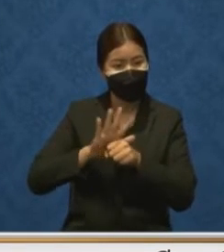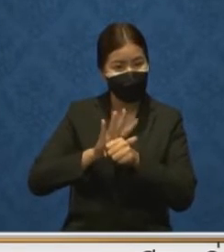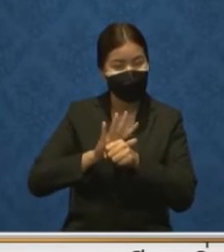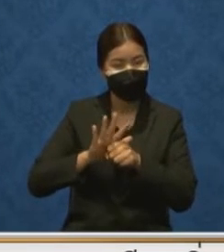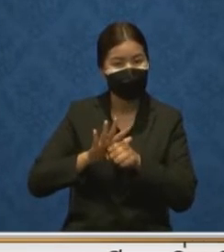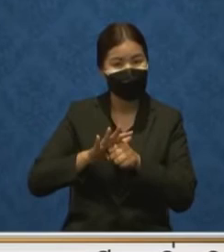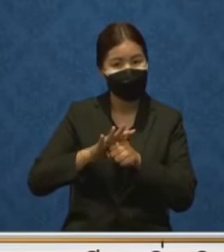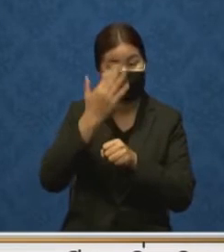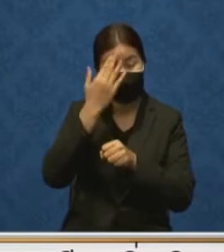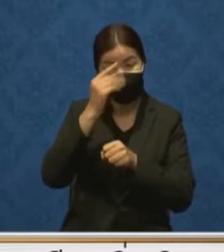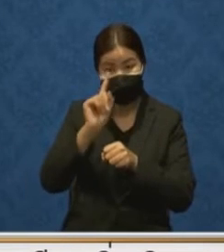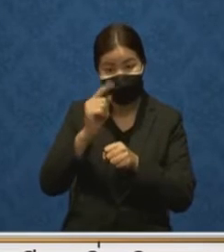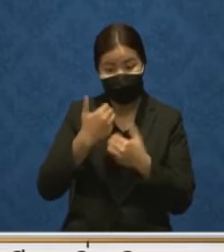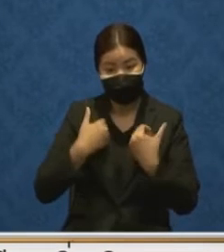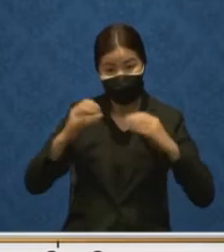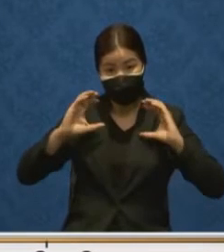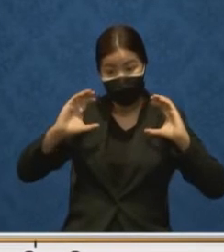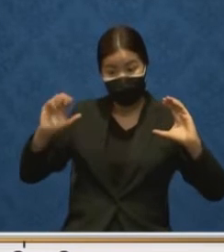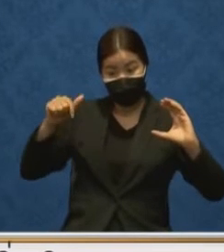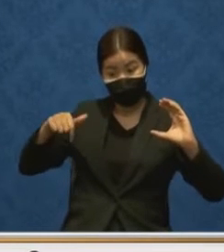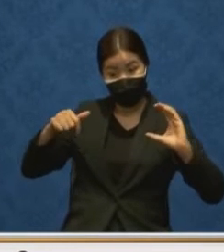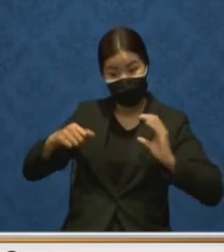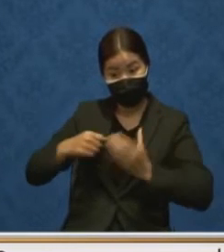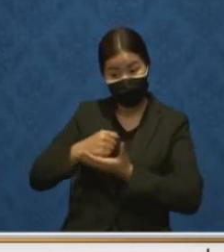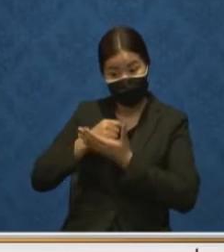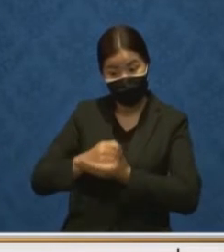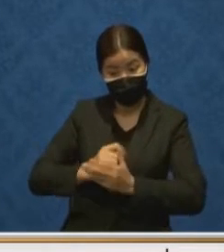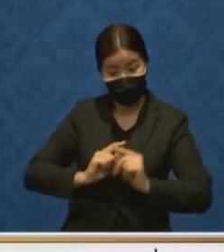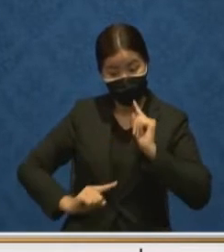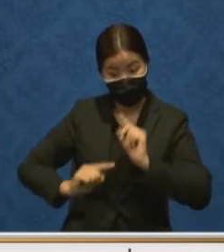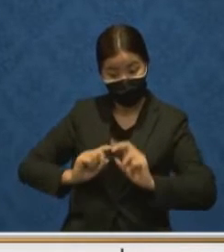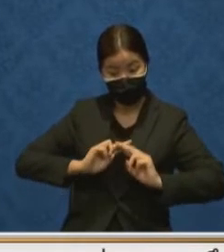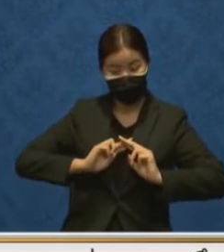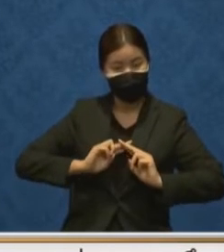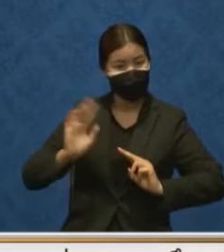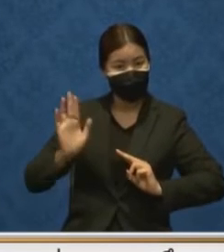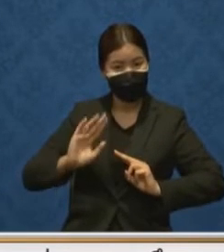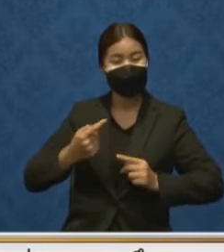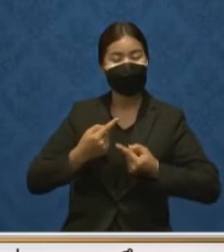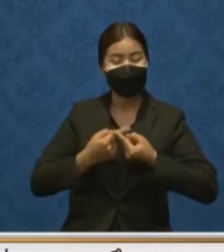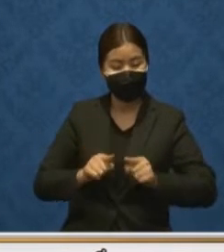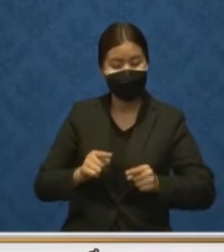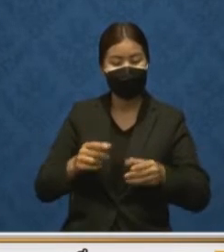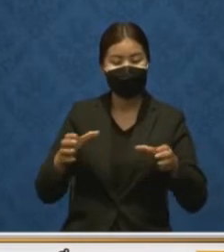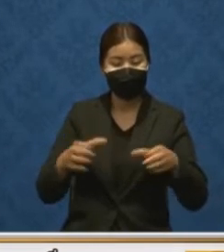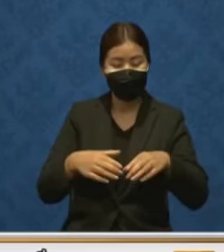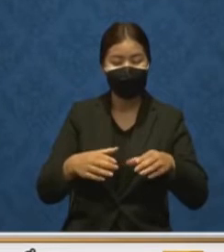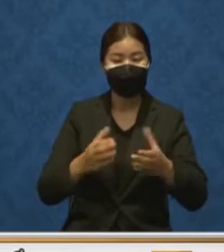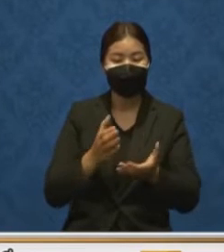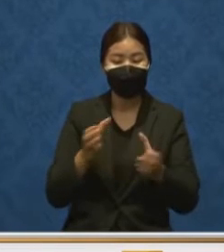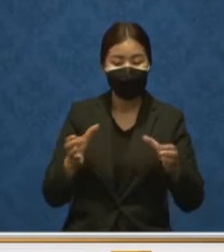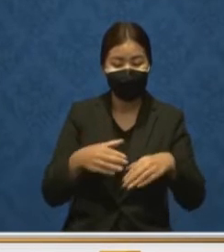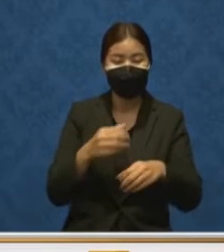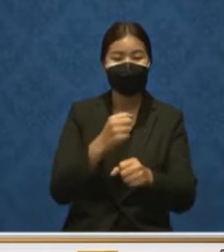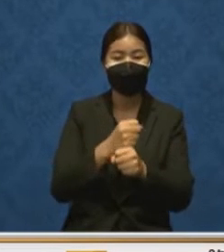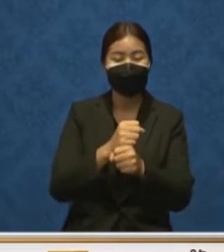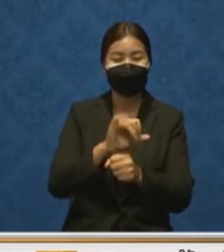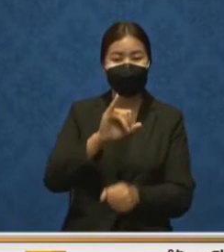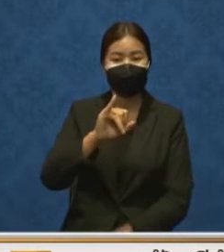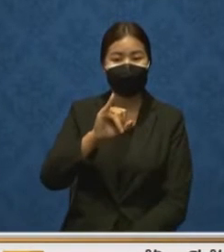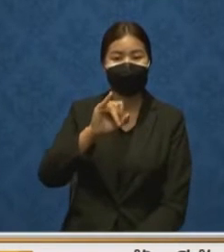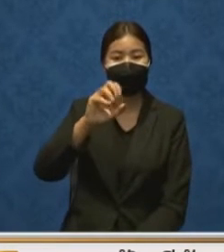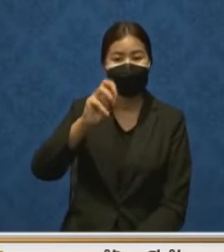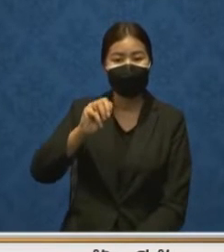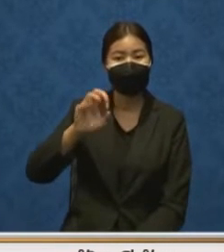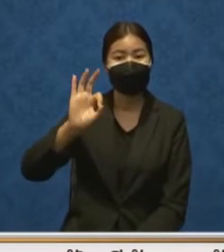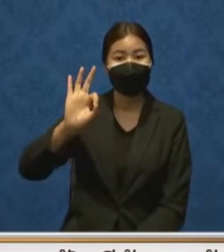ที่เป็นฉะนั้นไม่ใช่รัฐบาลชุดนี้ประเมินตัวเองแต่หน่วยงานที่ทำการประเมินก็คือ IMF